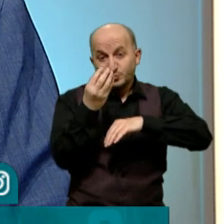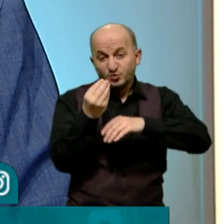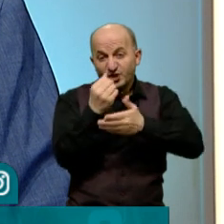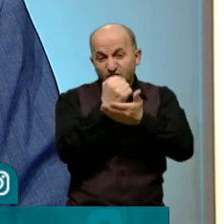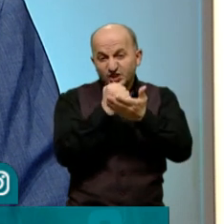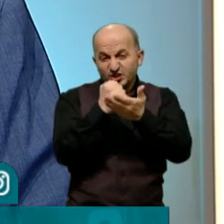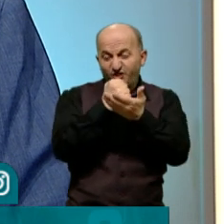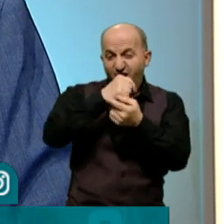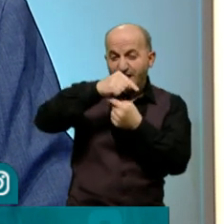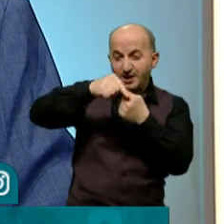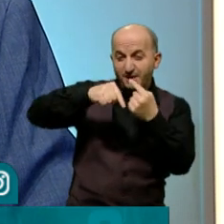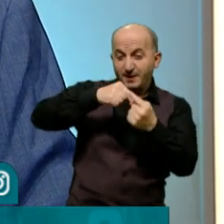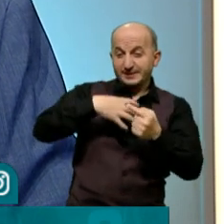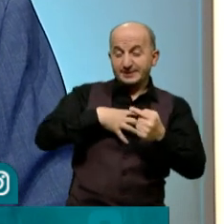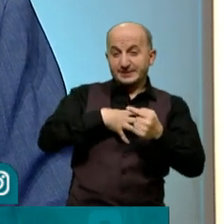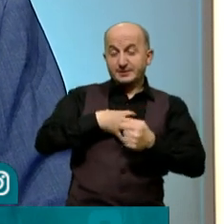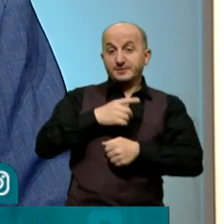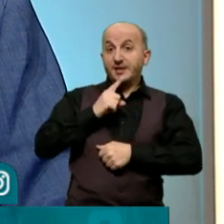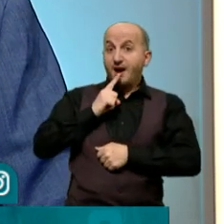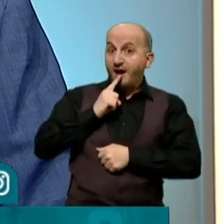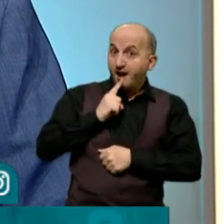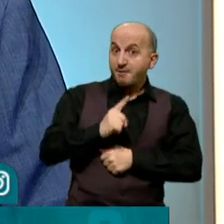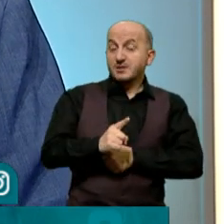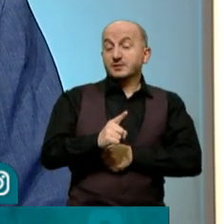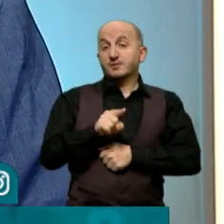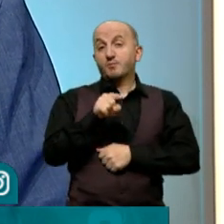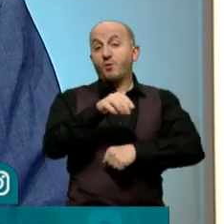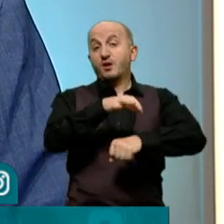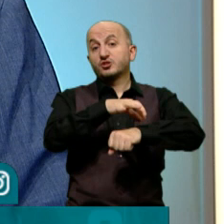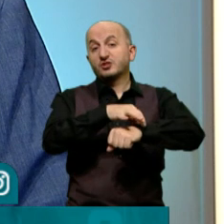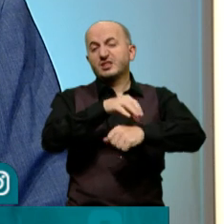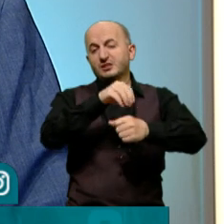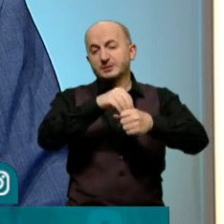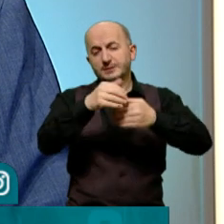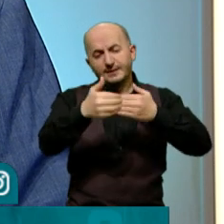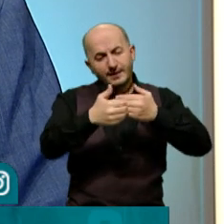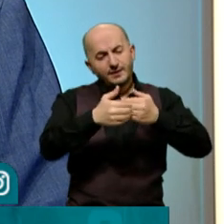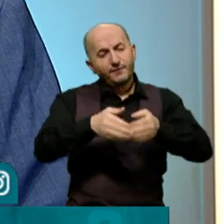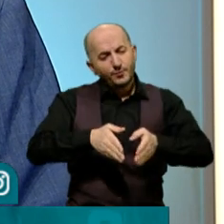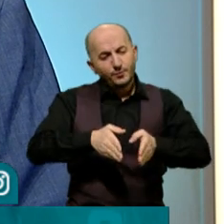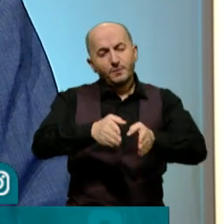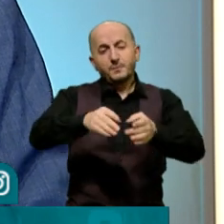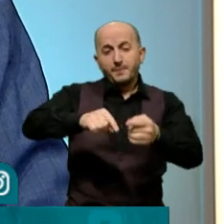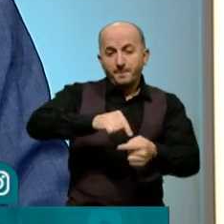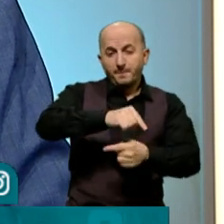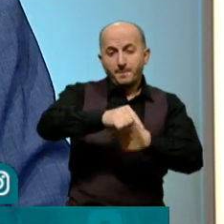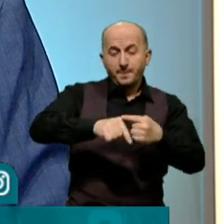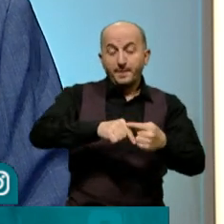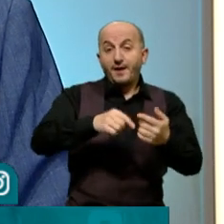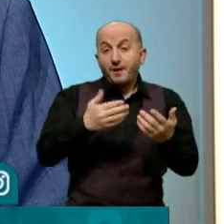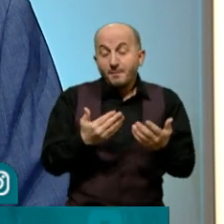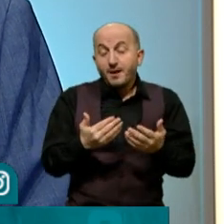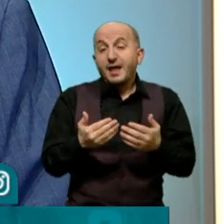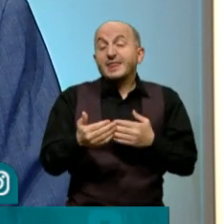şifa aramak dinimizin emridir. Bir defa bu hastalığı için tedavi yollarını arayacak, tedavi olacak. Ama bu